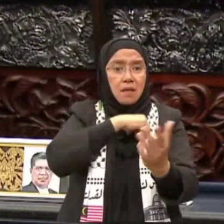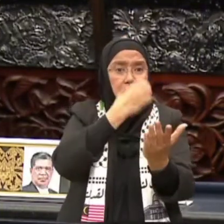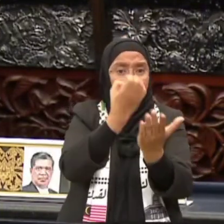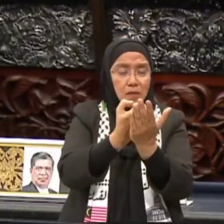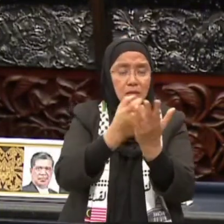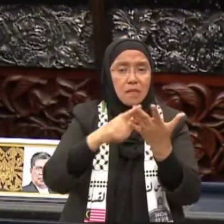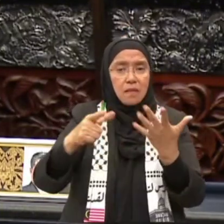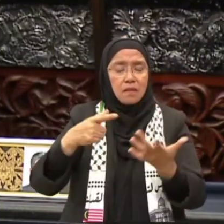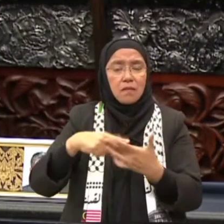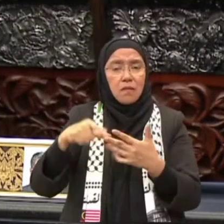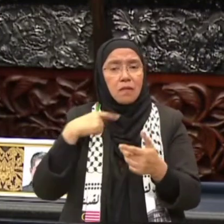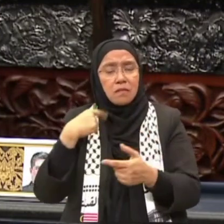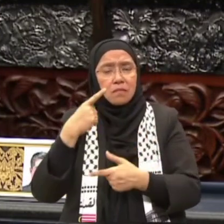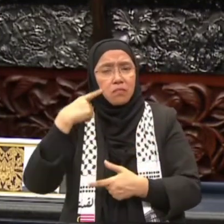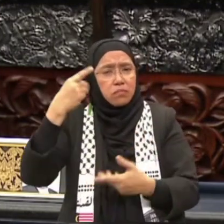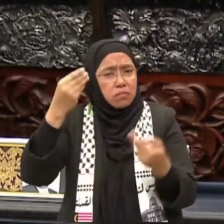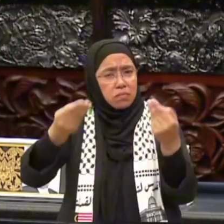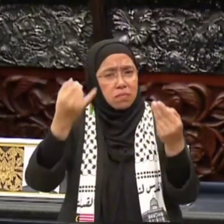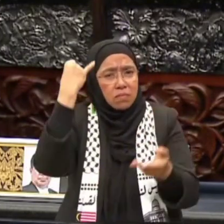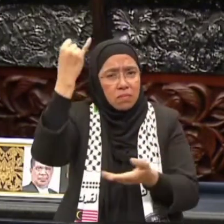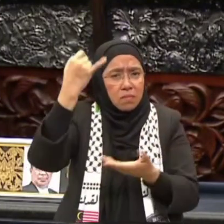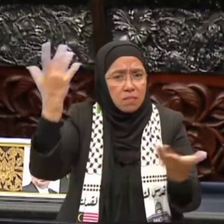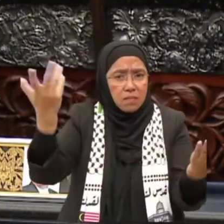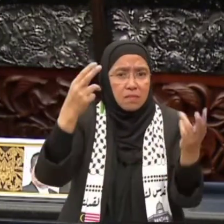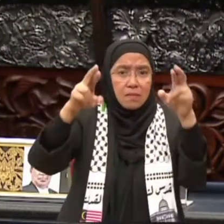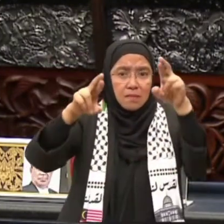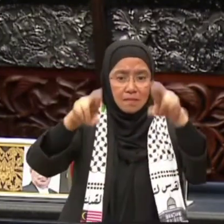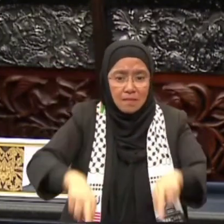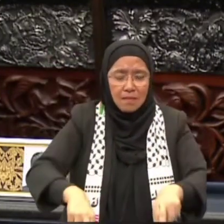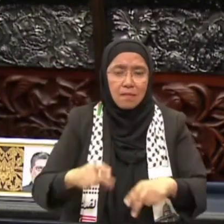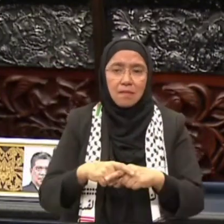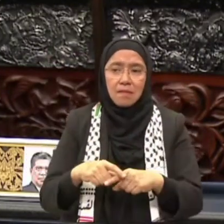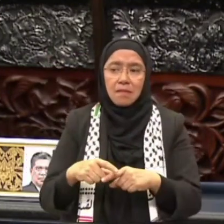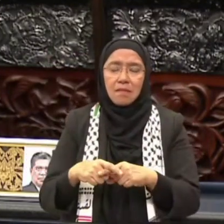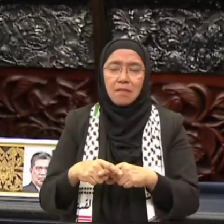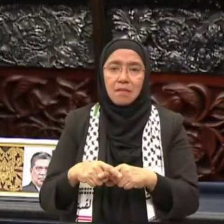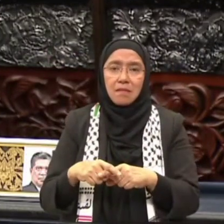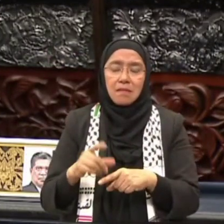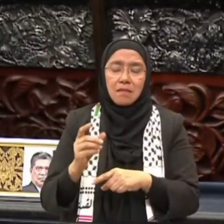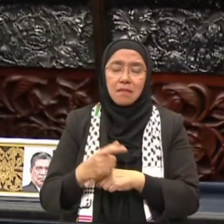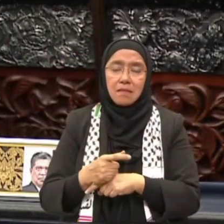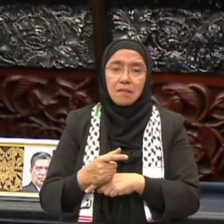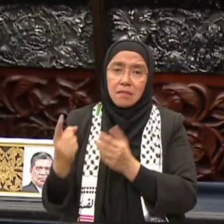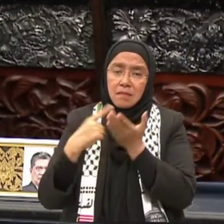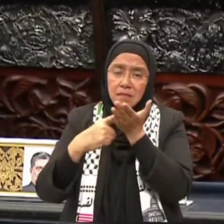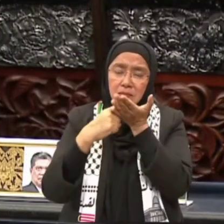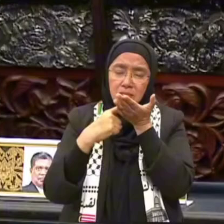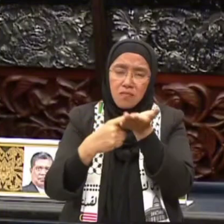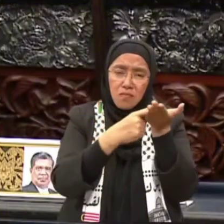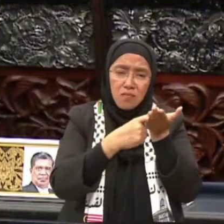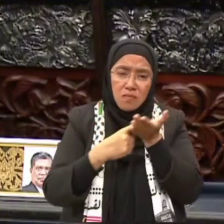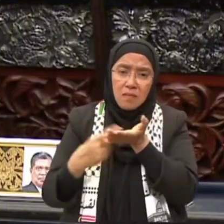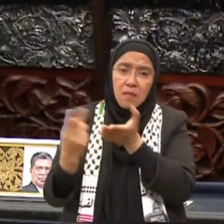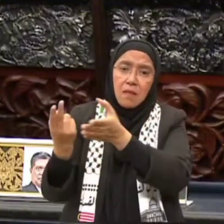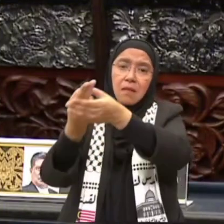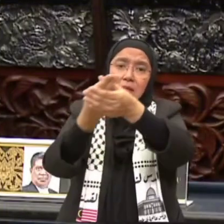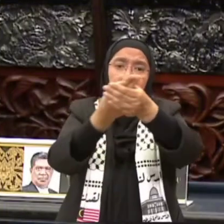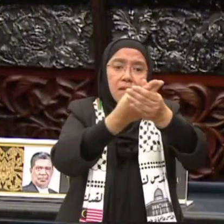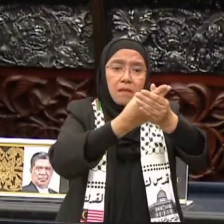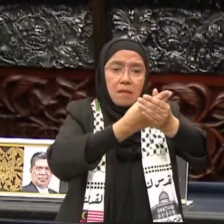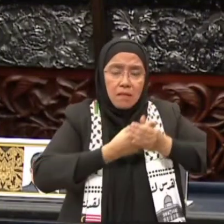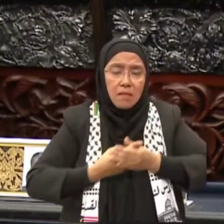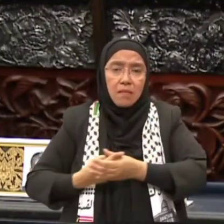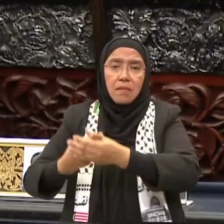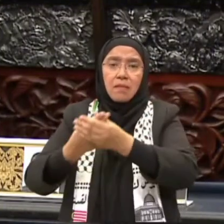Perbincangan yang berterusan ini telah menjurus kepada satu cadangan bersepadu yang dijangka akan dikemukakan untuk